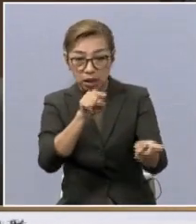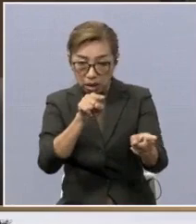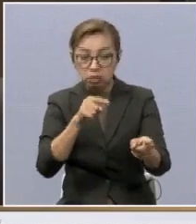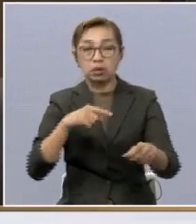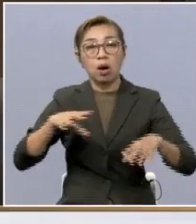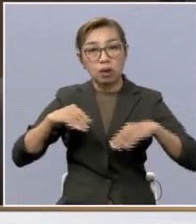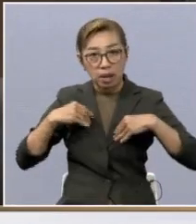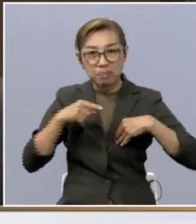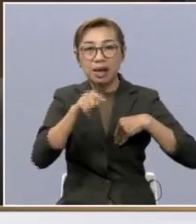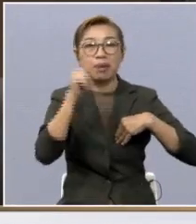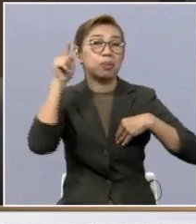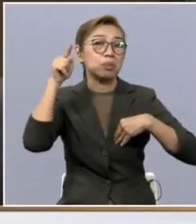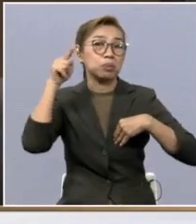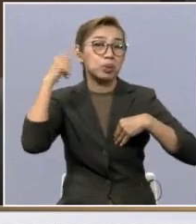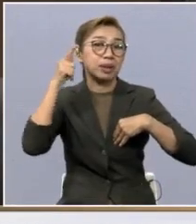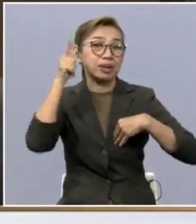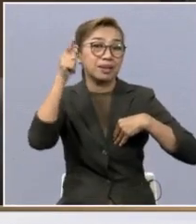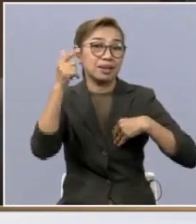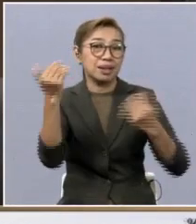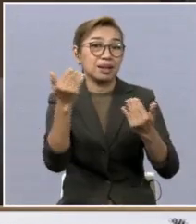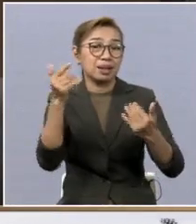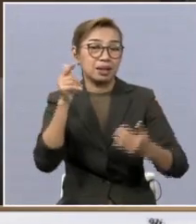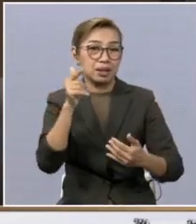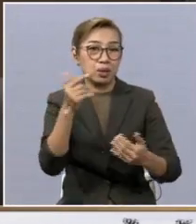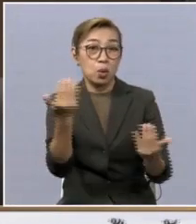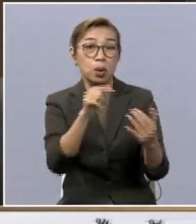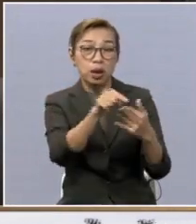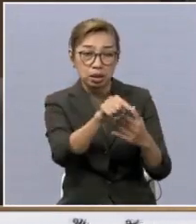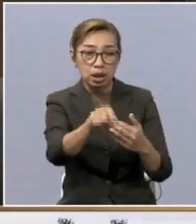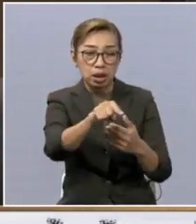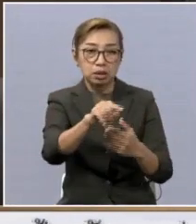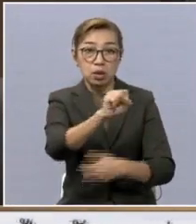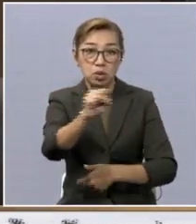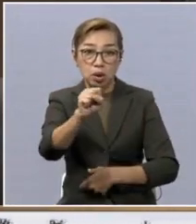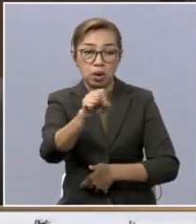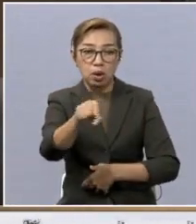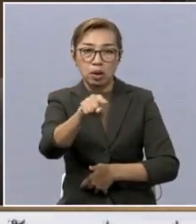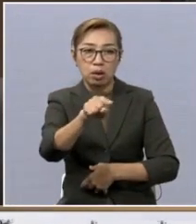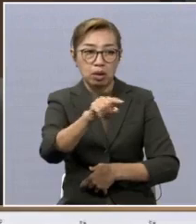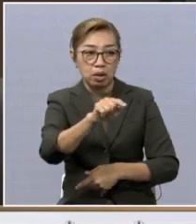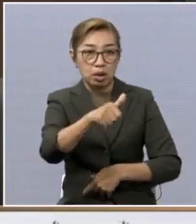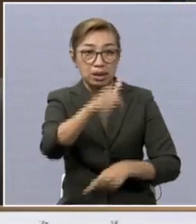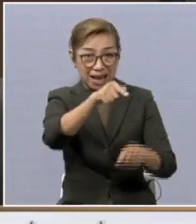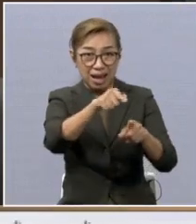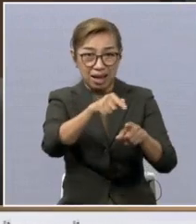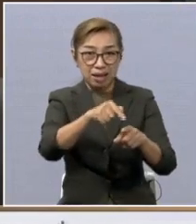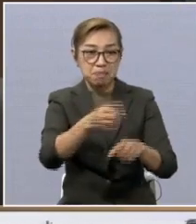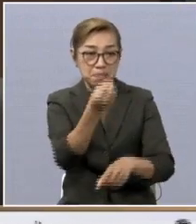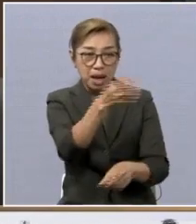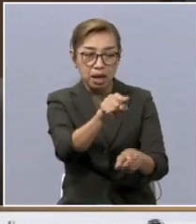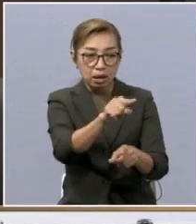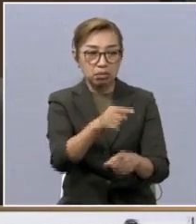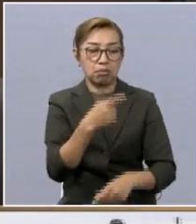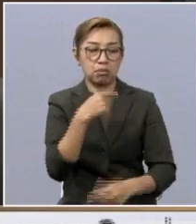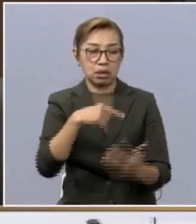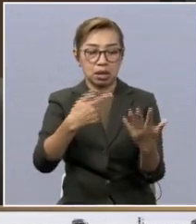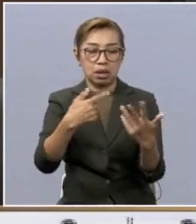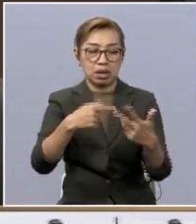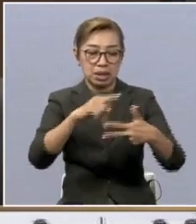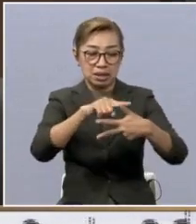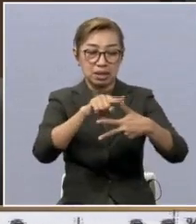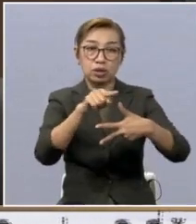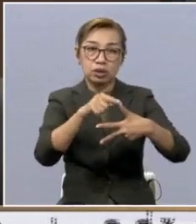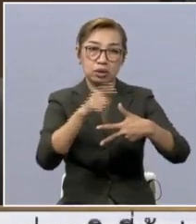นของคุณอุ๊งอิ๊งคือถ้าโหวตชื่ออุ๊งอิ๊งแล้วเกิดปัญหาก็ต้องเอาแคนดิเดตระดับรองๆเนี่ยขึ้นมาเป็นแทนอัน